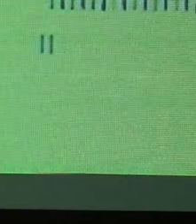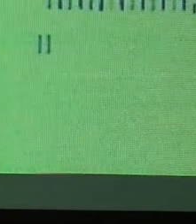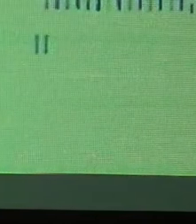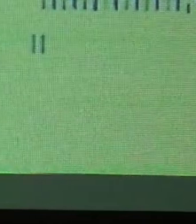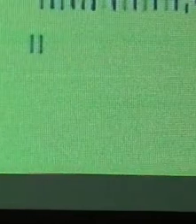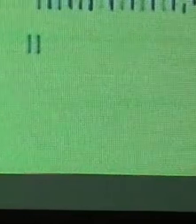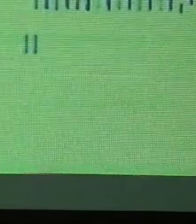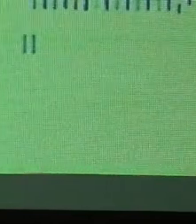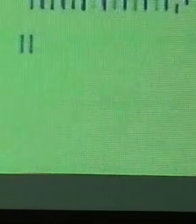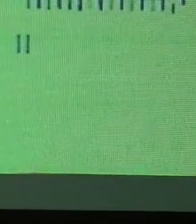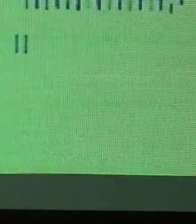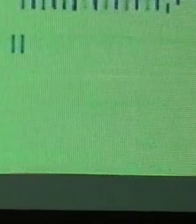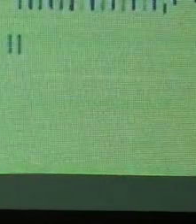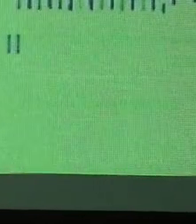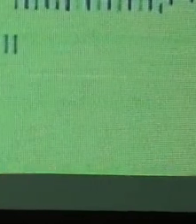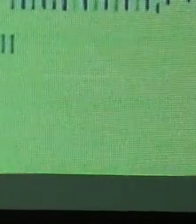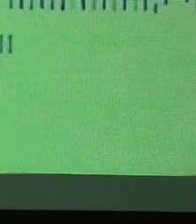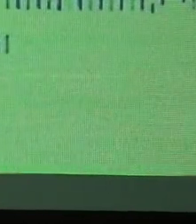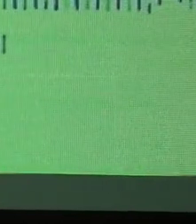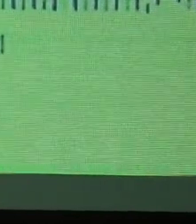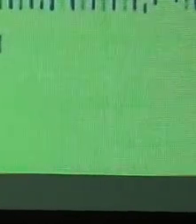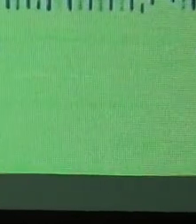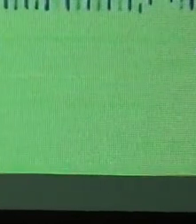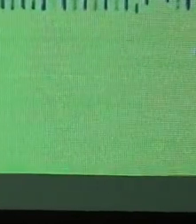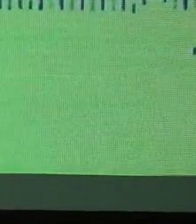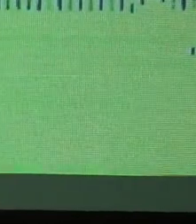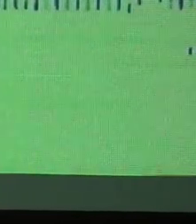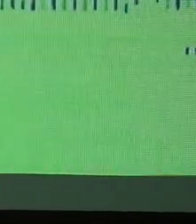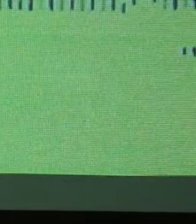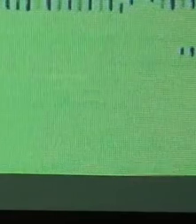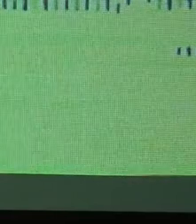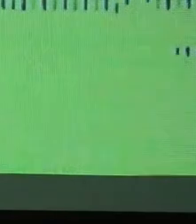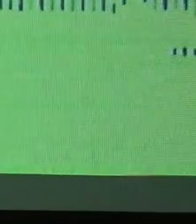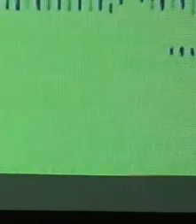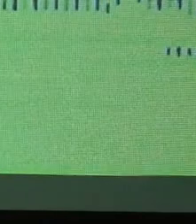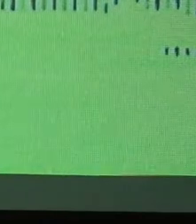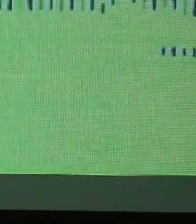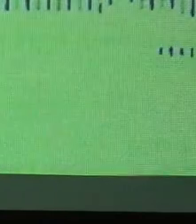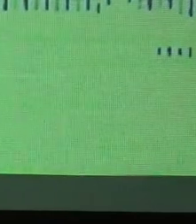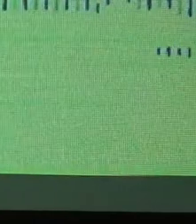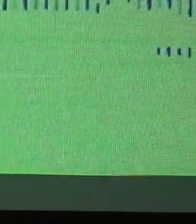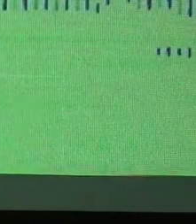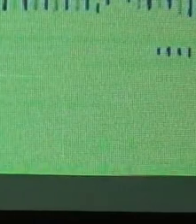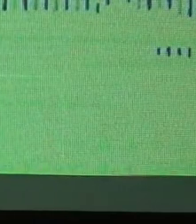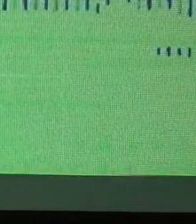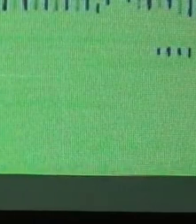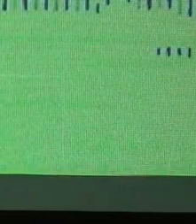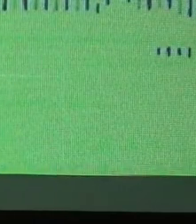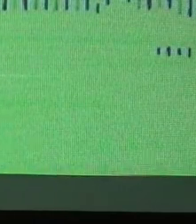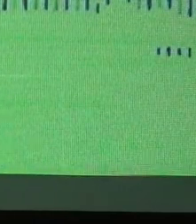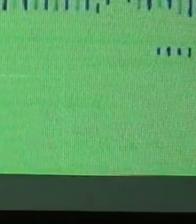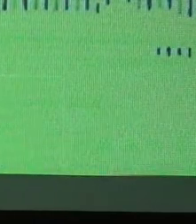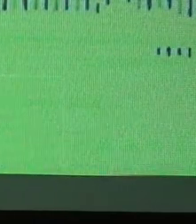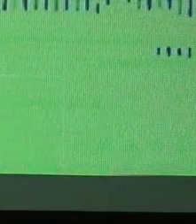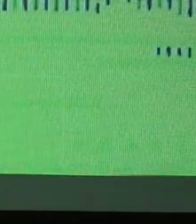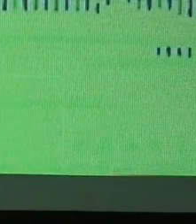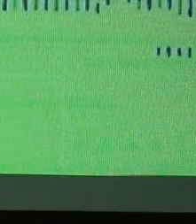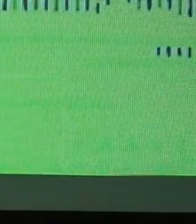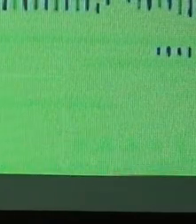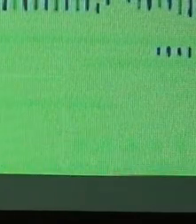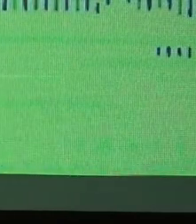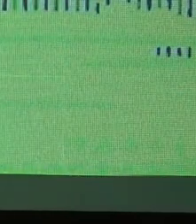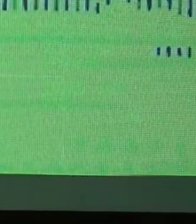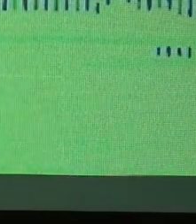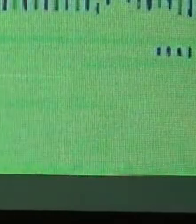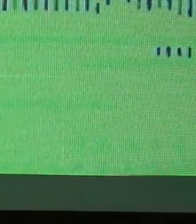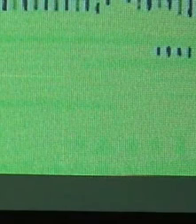vostres aportacions ens han de permetre avançar en les pròximes setmanes cap a un gran pacte